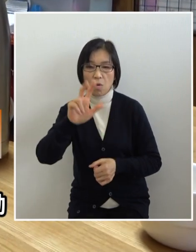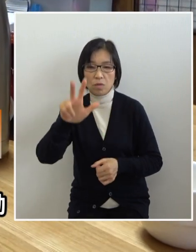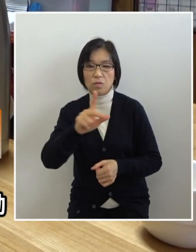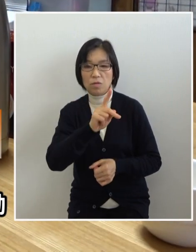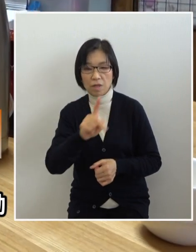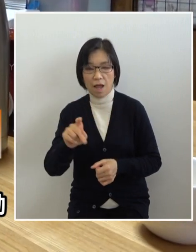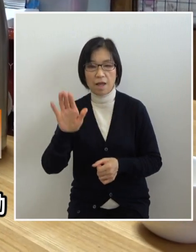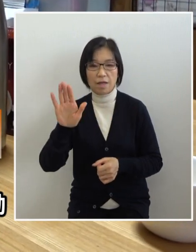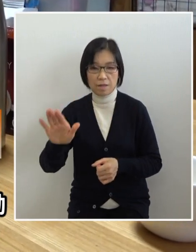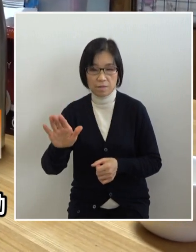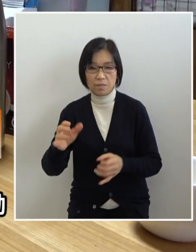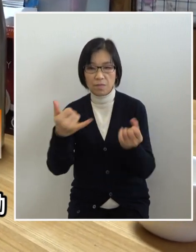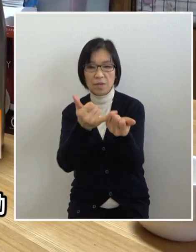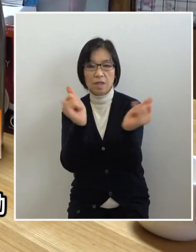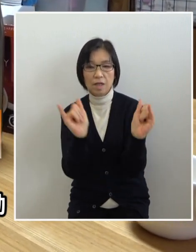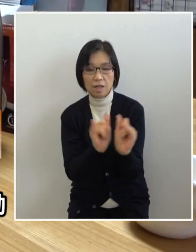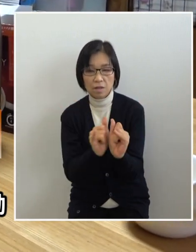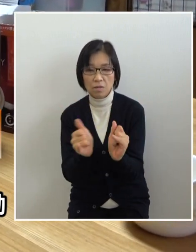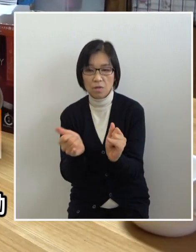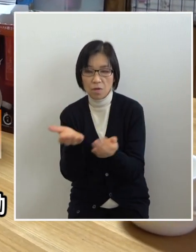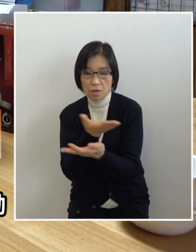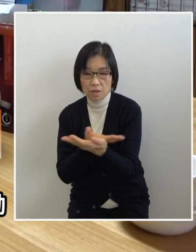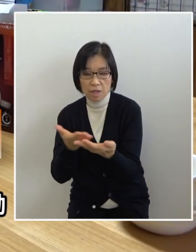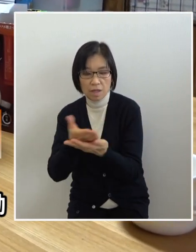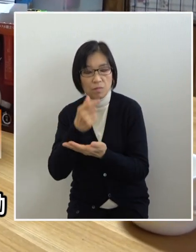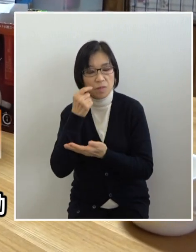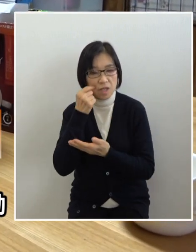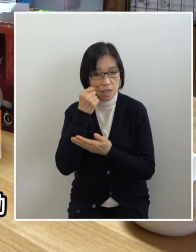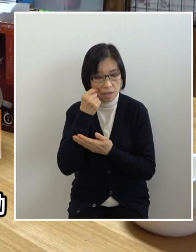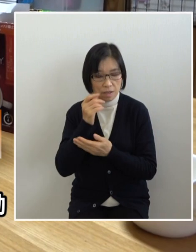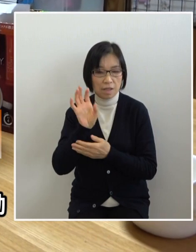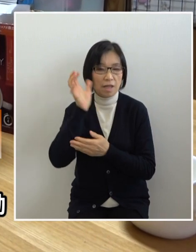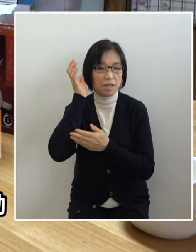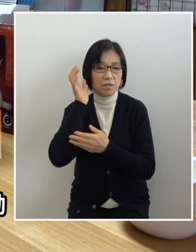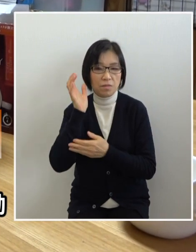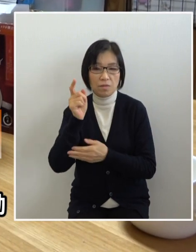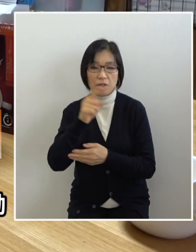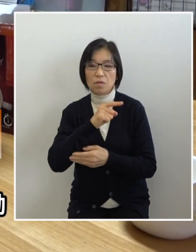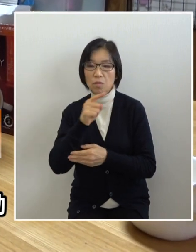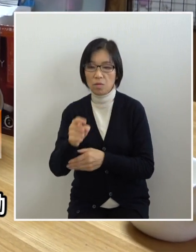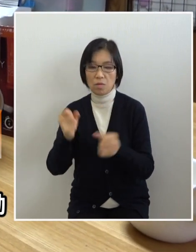世間との付き合いに難しさを感じる方の居場所です。